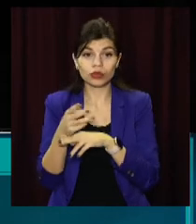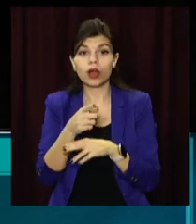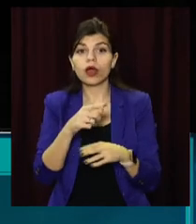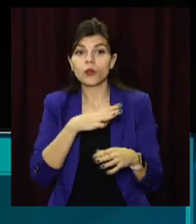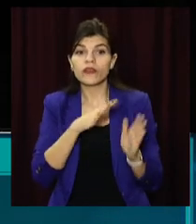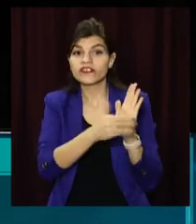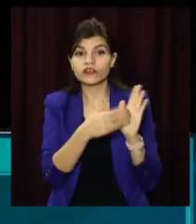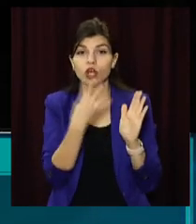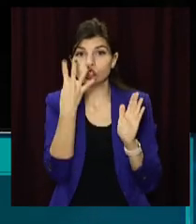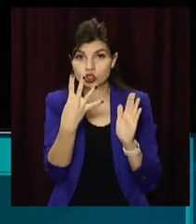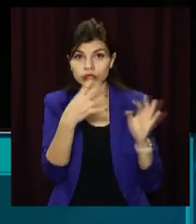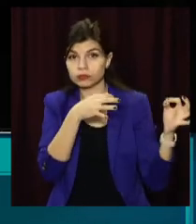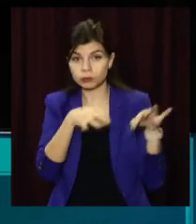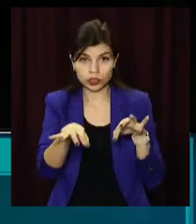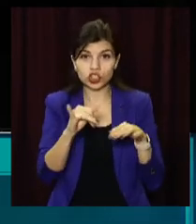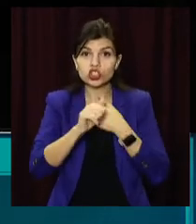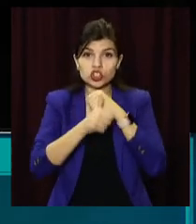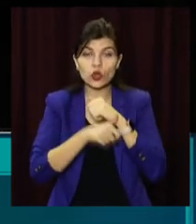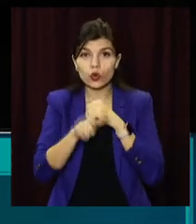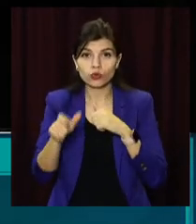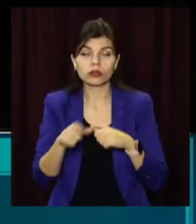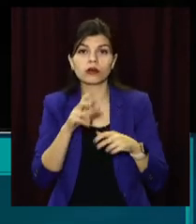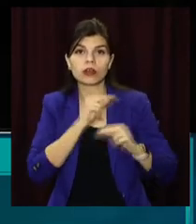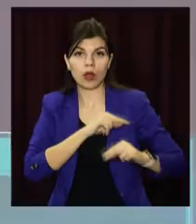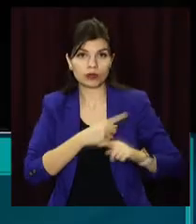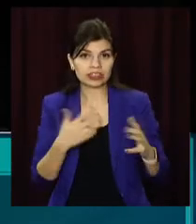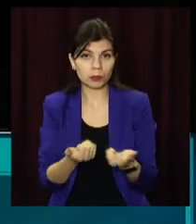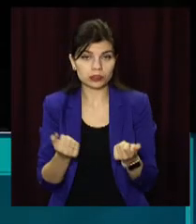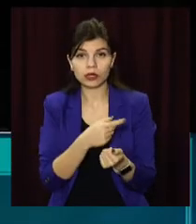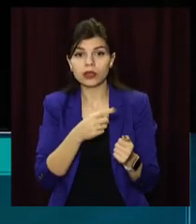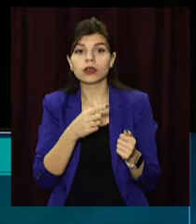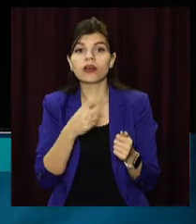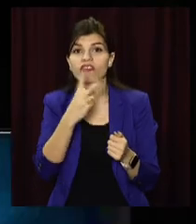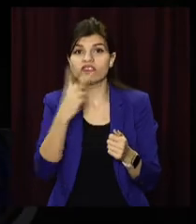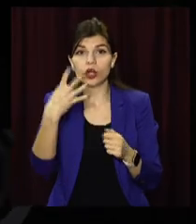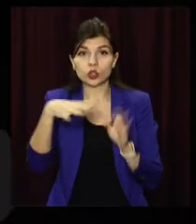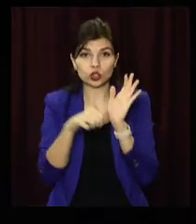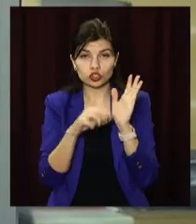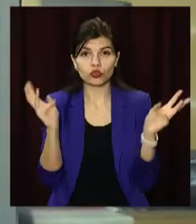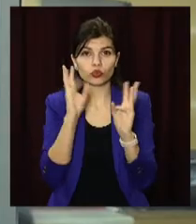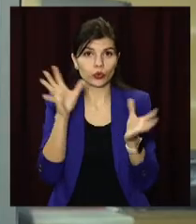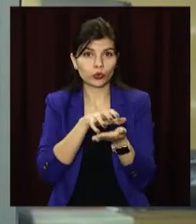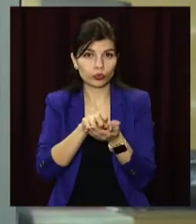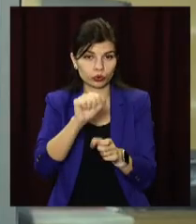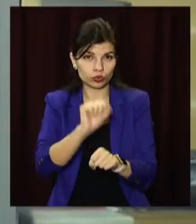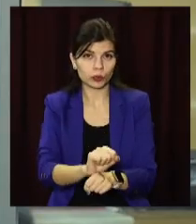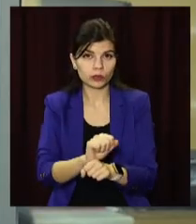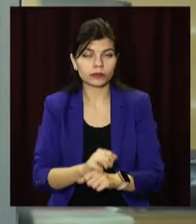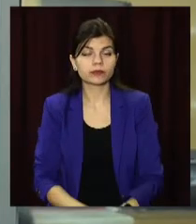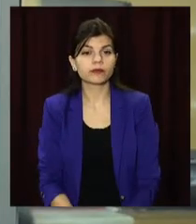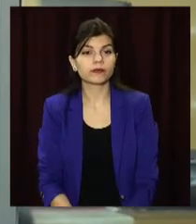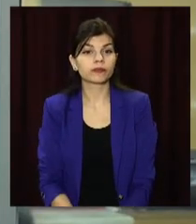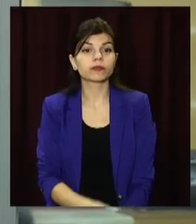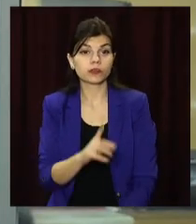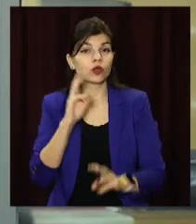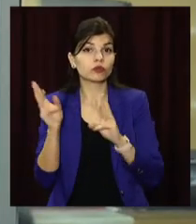залучено 4 одиниці техніки та 16 чоловік особового складу. Пожежу ліквідовано в 22:46. Боролися пожежні з